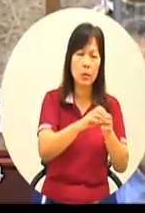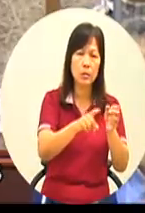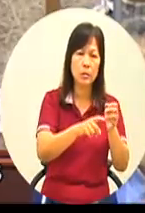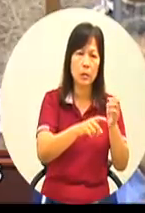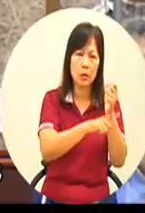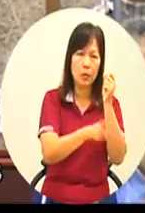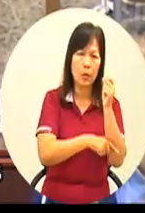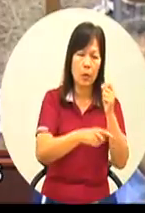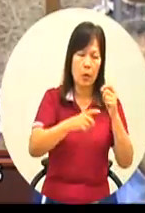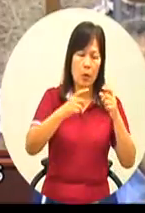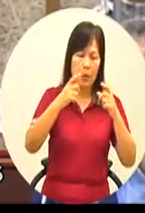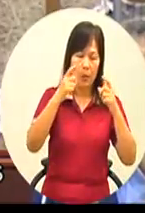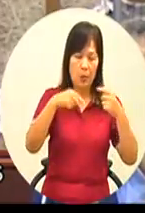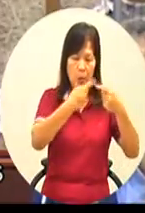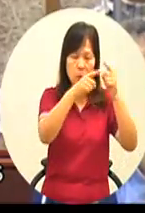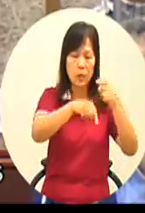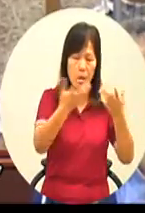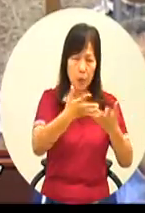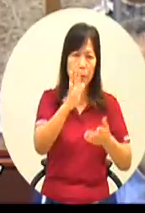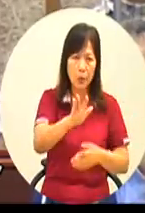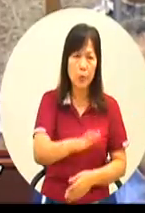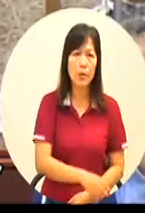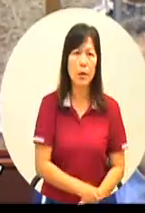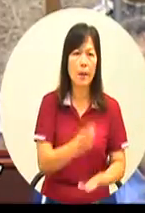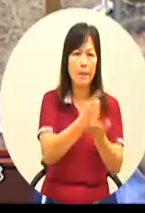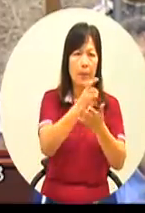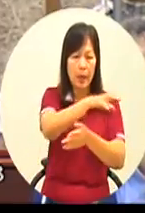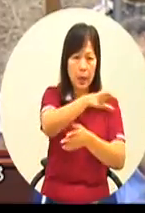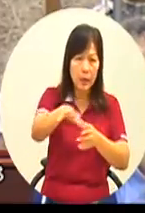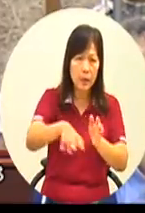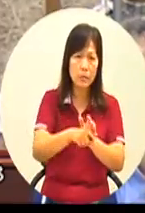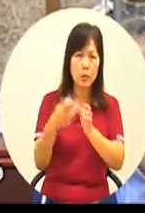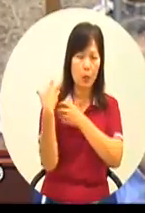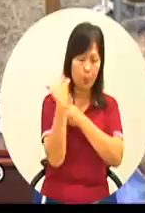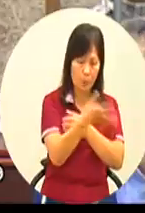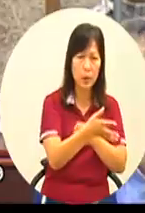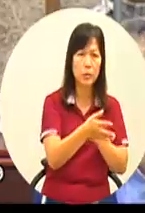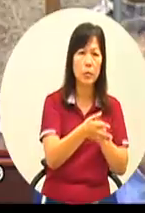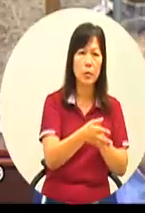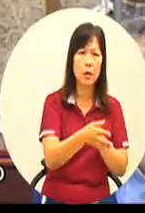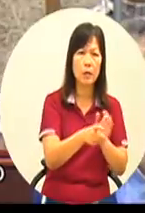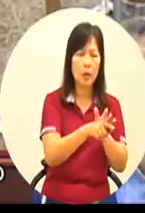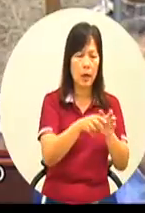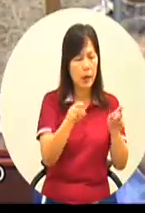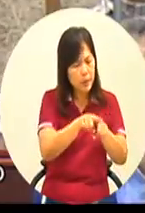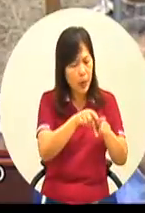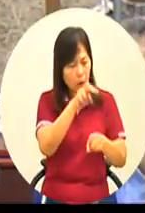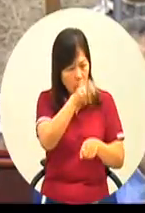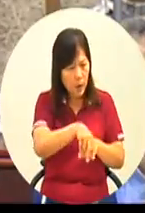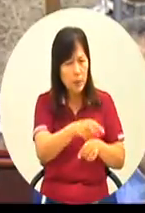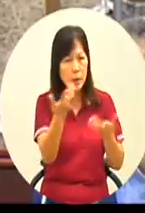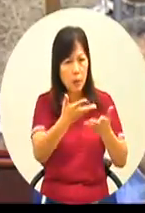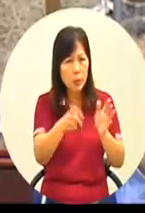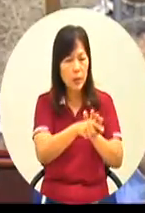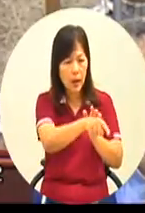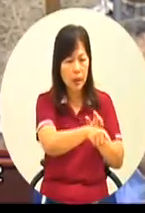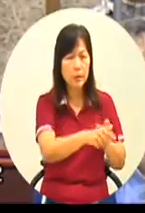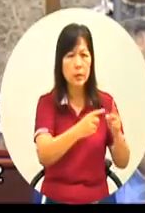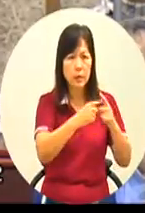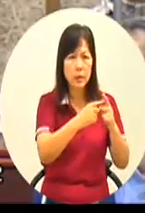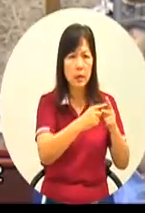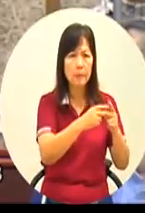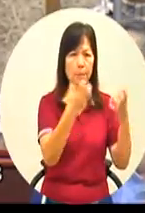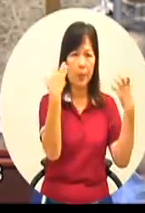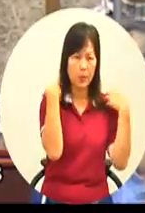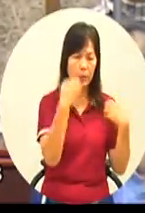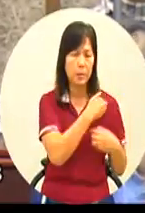跟诉讼相关的业务。那各局处的委托基本上会看案件以及这个律师他承办案件